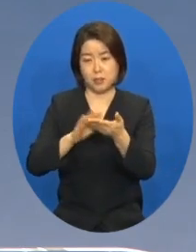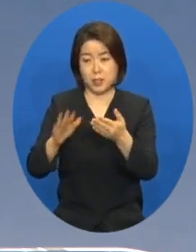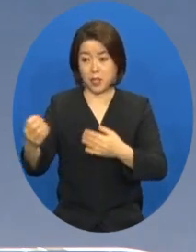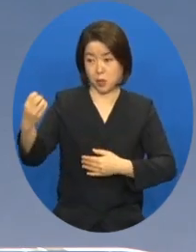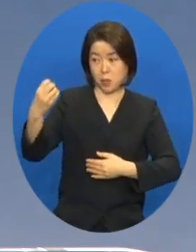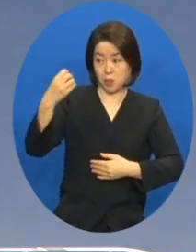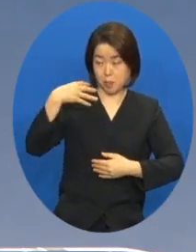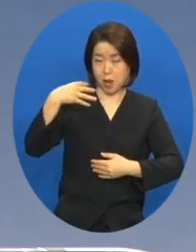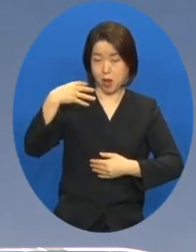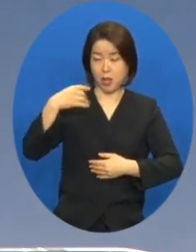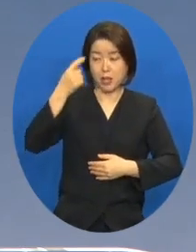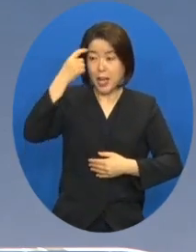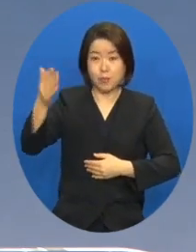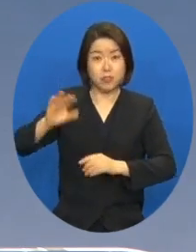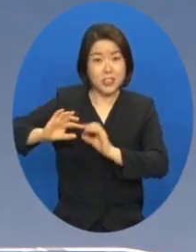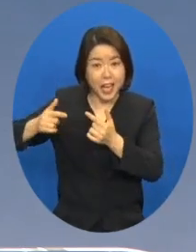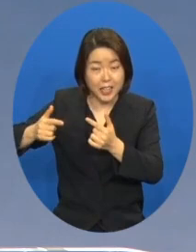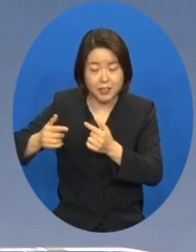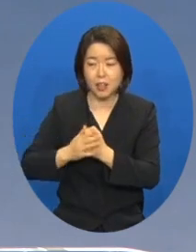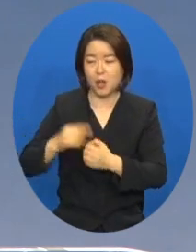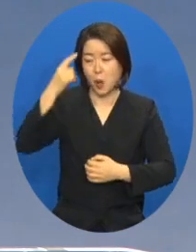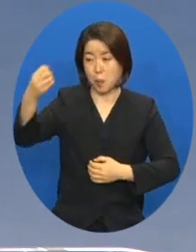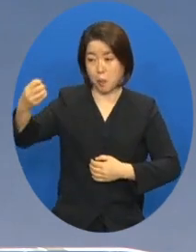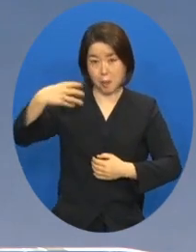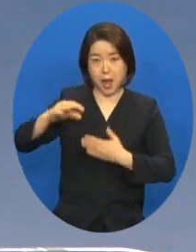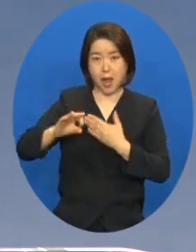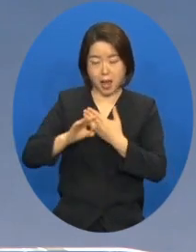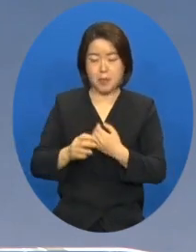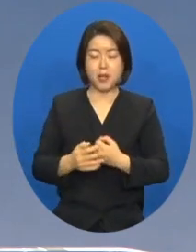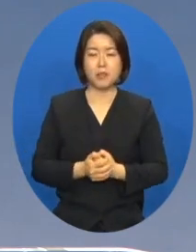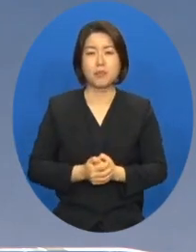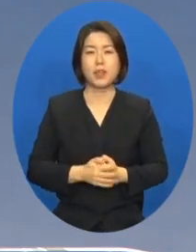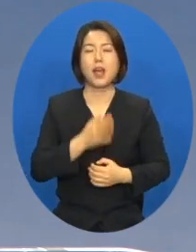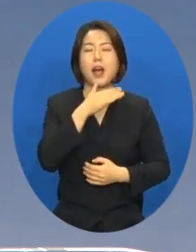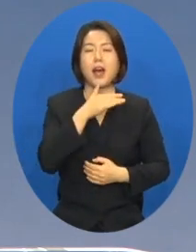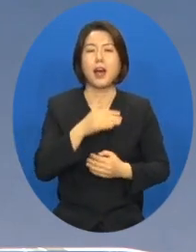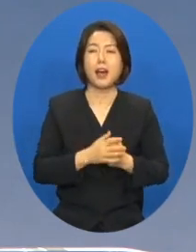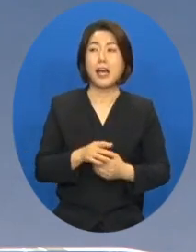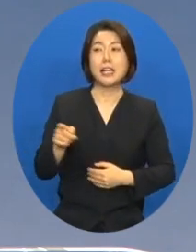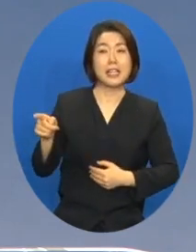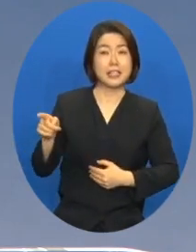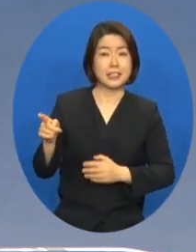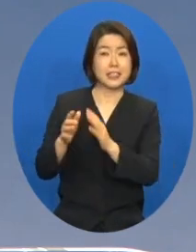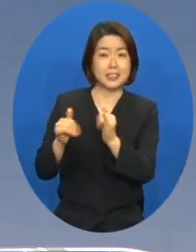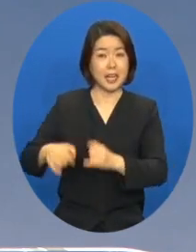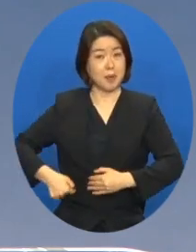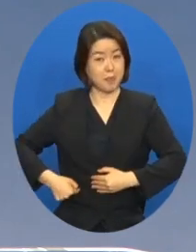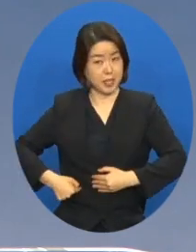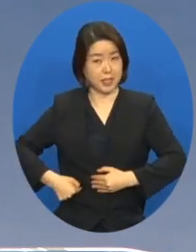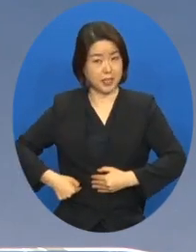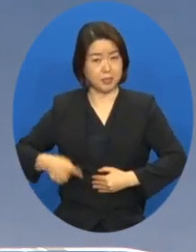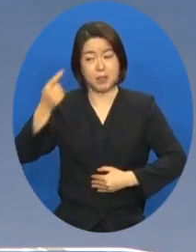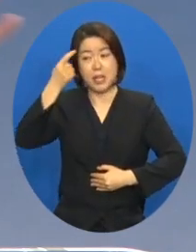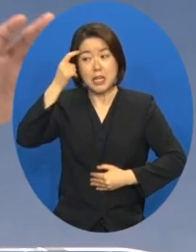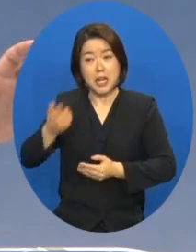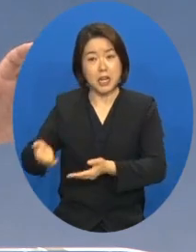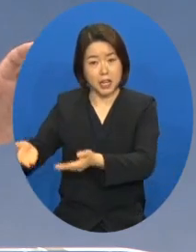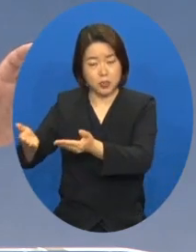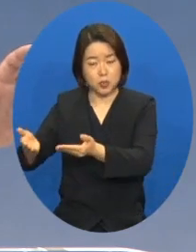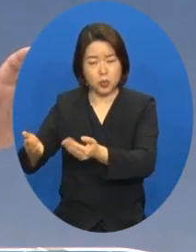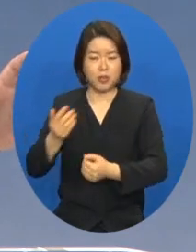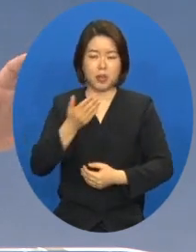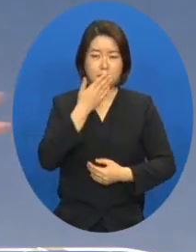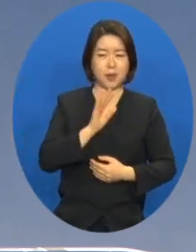그렇게 묻지도 않았는데 그런 말을 하면 그러면 그 사람의 양심을 생각해서 먹지